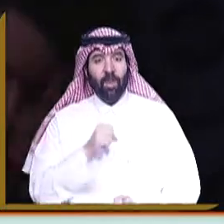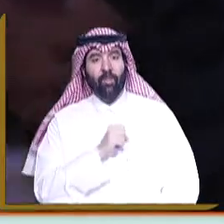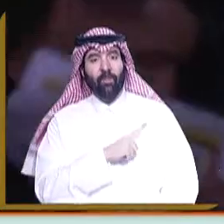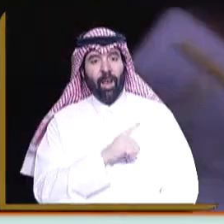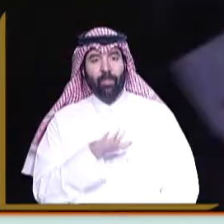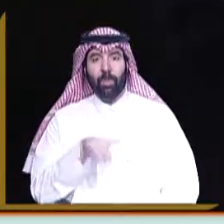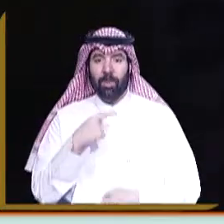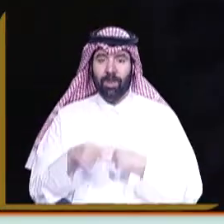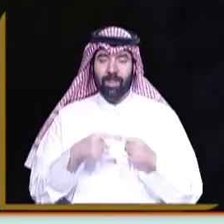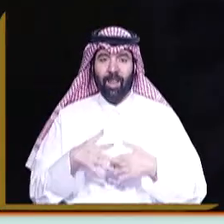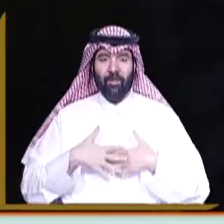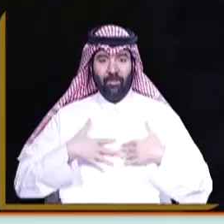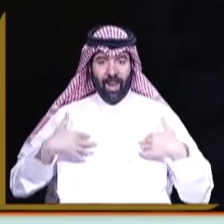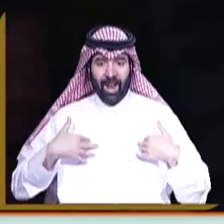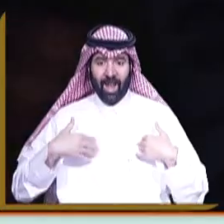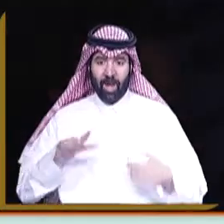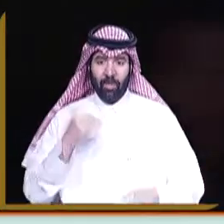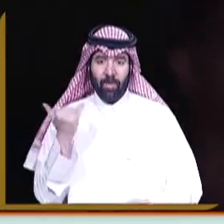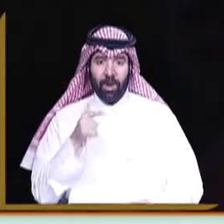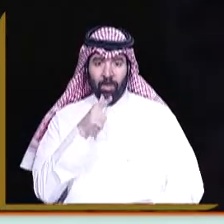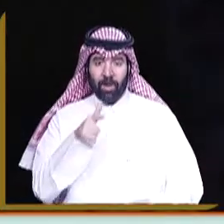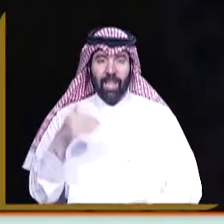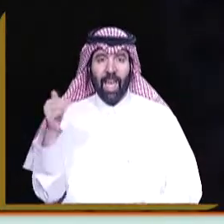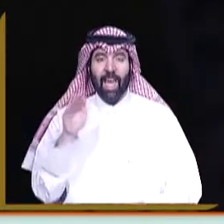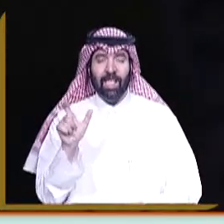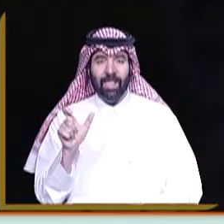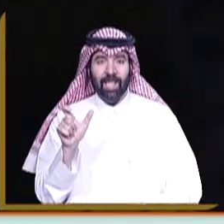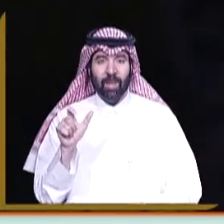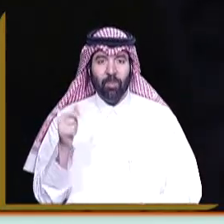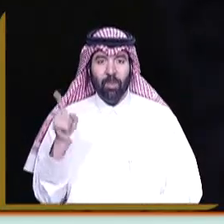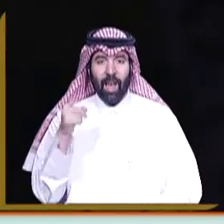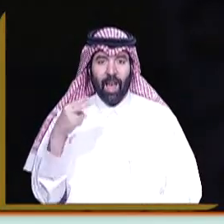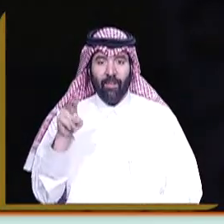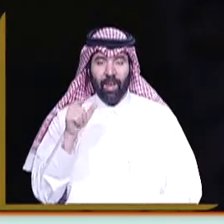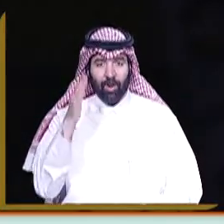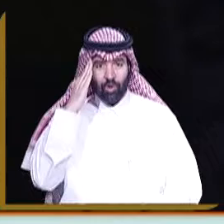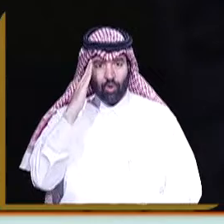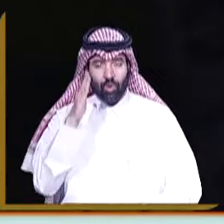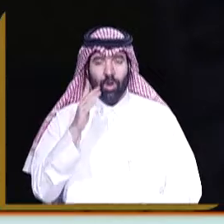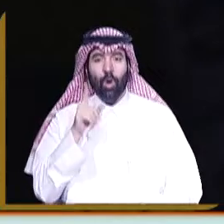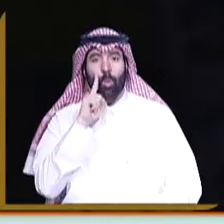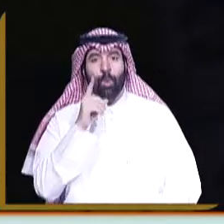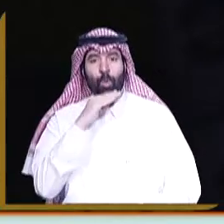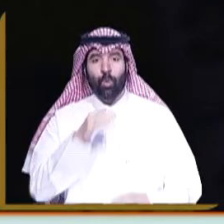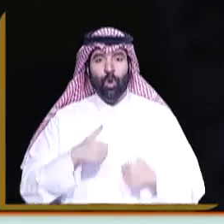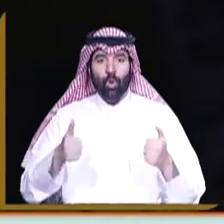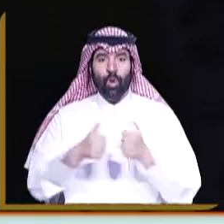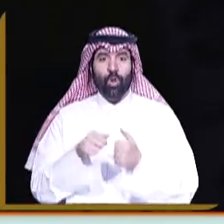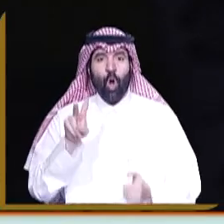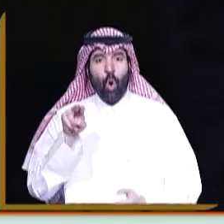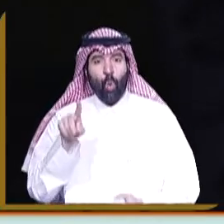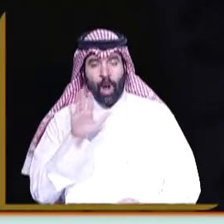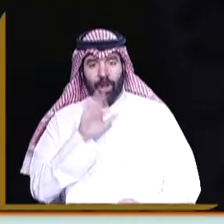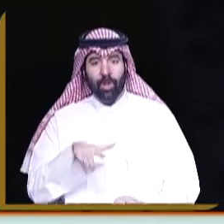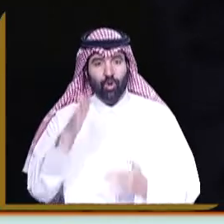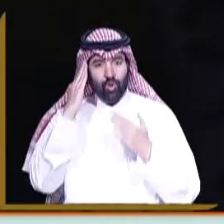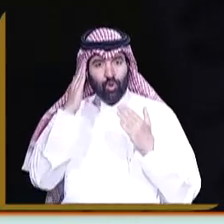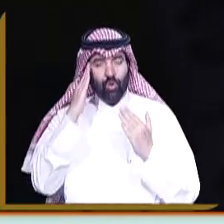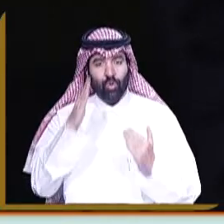اليوم، إنجاز عظيم للكل، بارك لأهلي وأخواني، وبارك لجميع